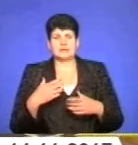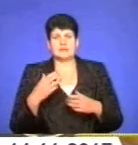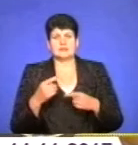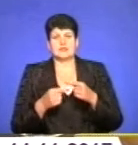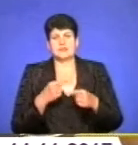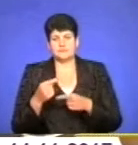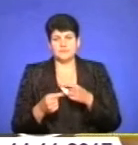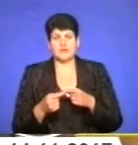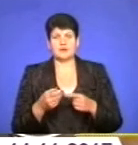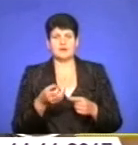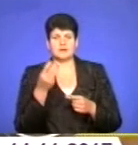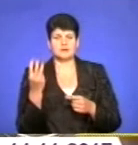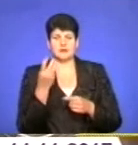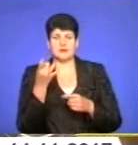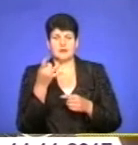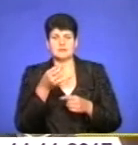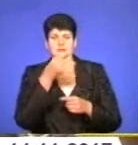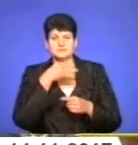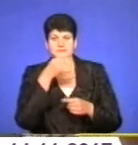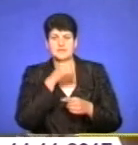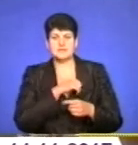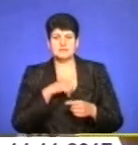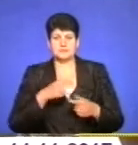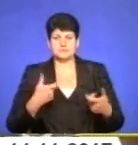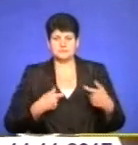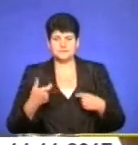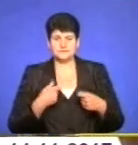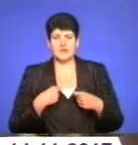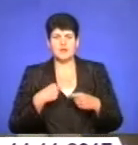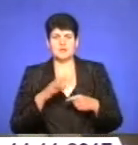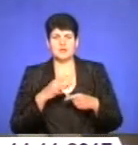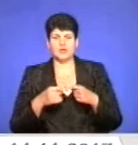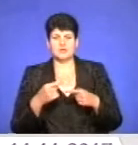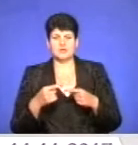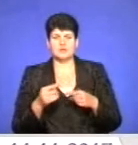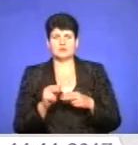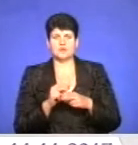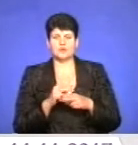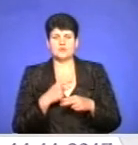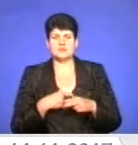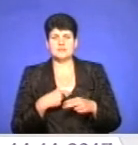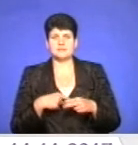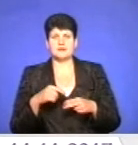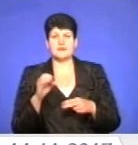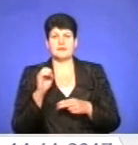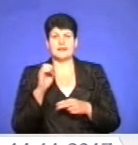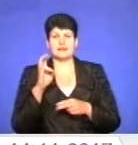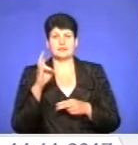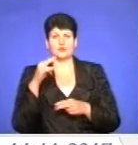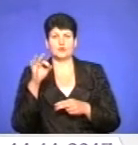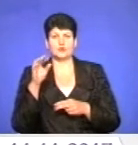день приймає таблетки, сама робить собі ін'єкції. Періодично підліковує недугу в ендокринологічному диспансерному відділенні